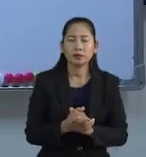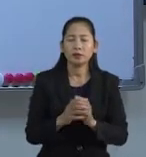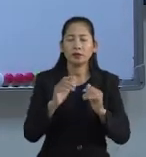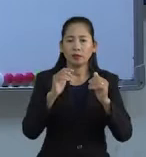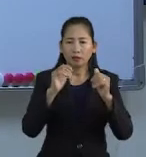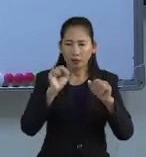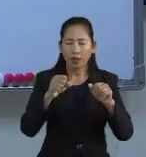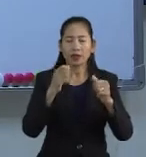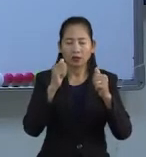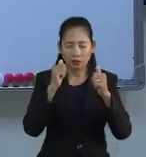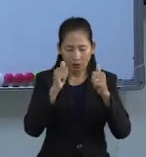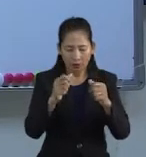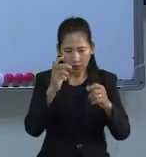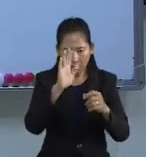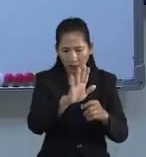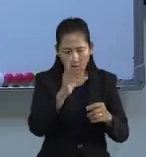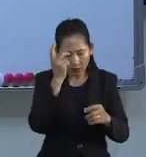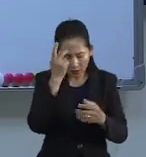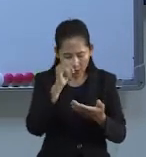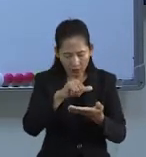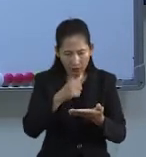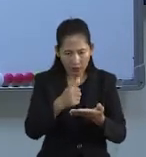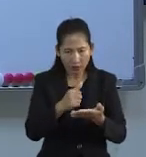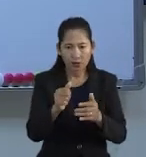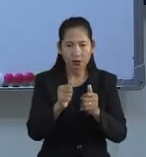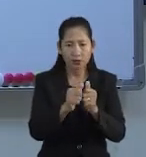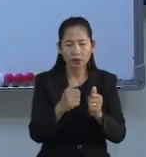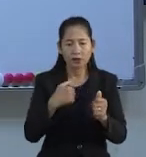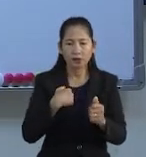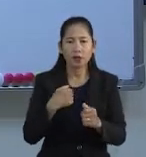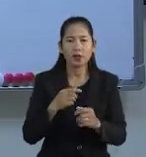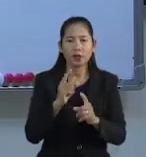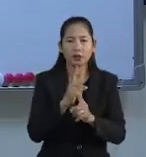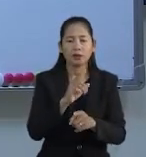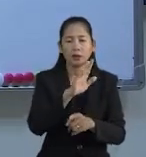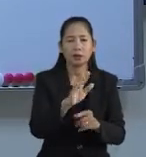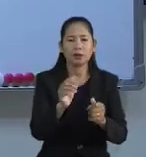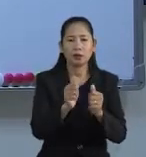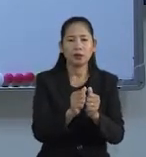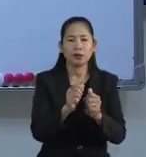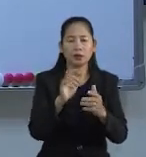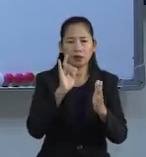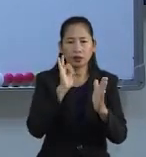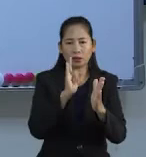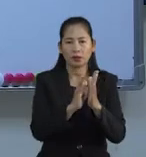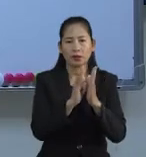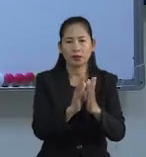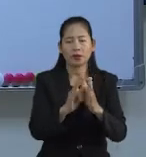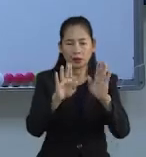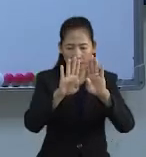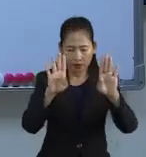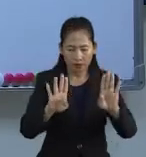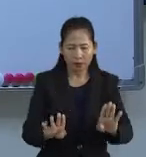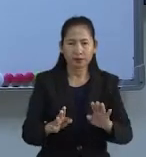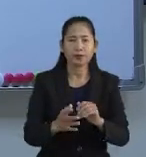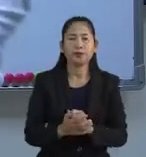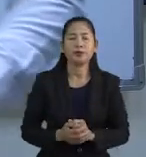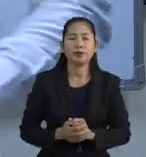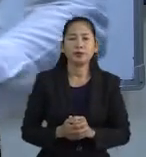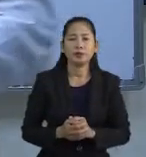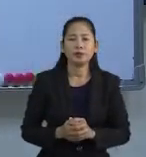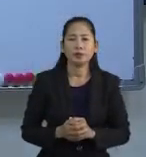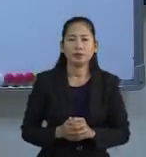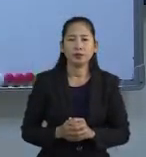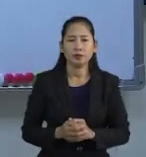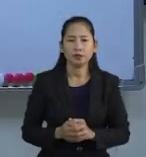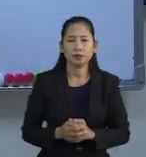đó là con kịch bạn hai chấn con tiêm toát chúng lại bọc cốt chúng mới nâng bệnh nhân bọc cù nên được đặc hiện mới con đó và con